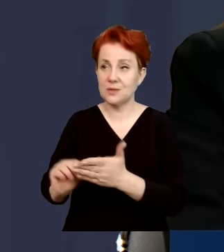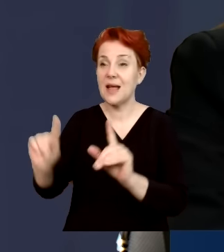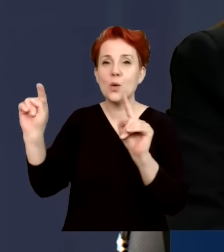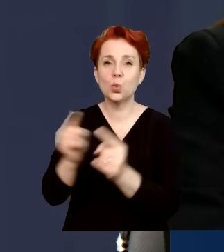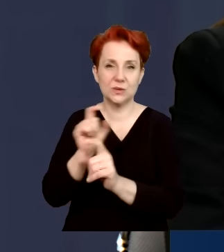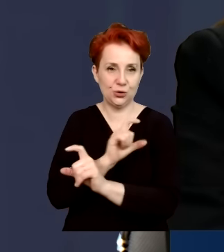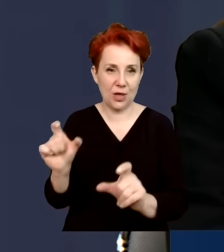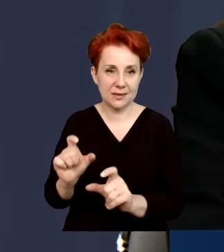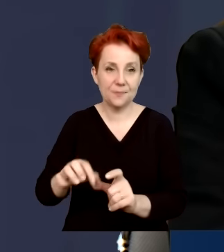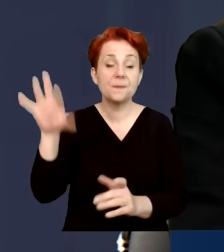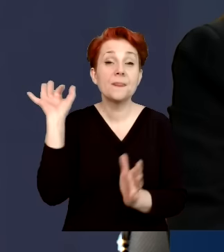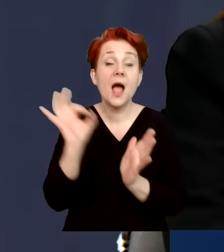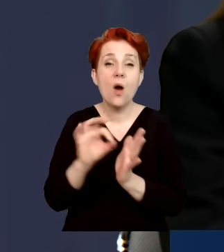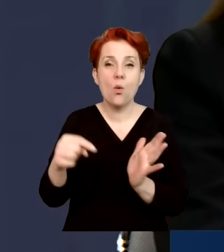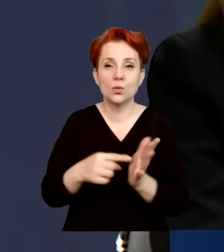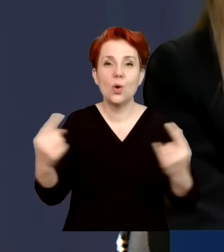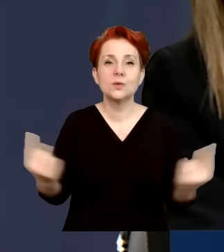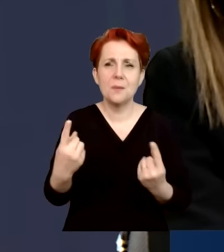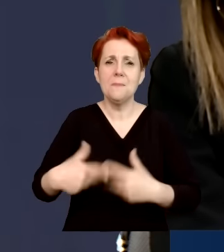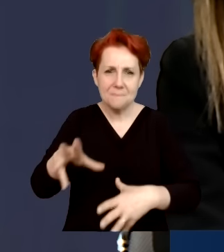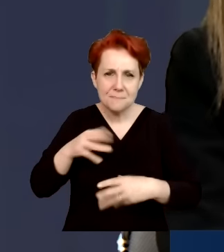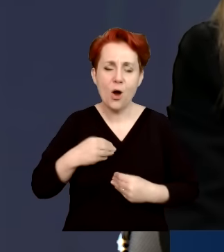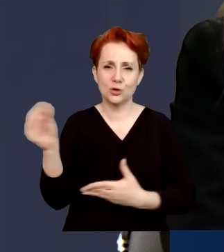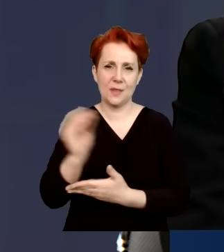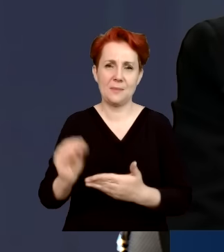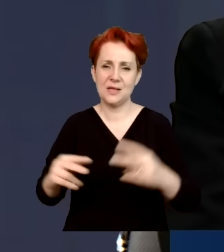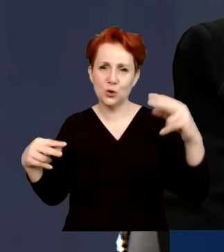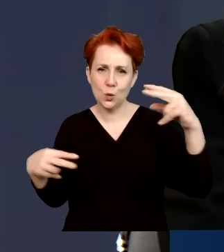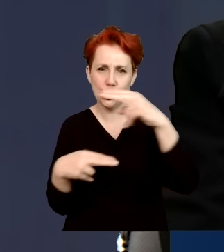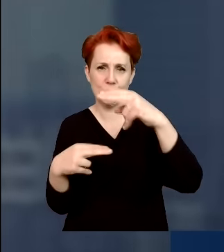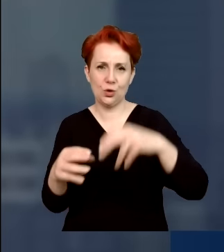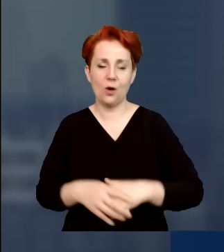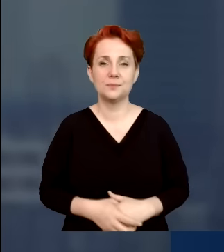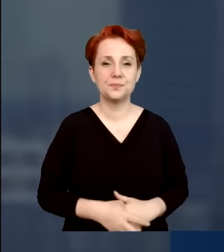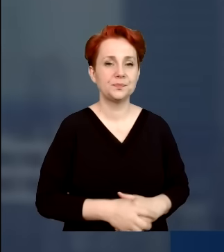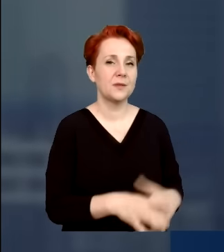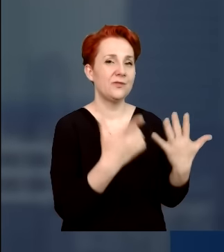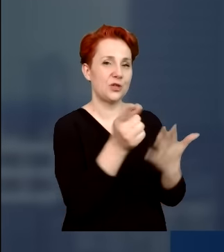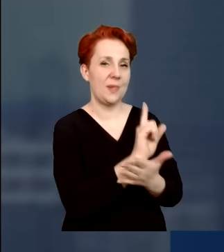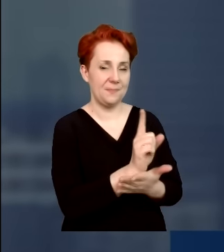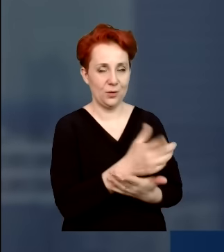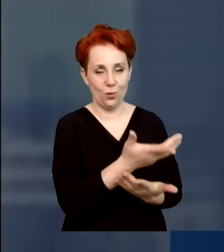w tym wypadku nagle okazuje się, że jednak można napisać coś krótko, no, szybko. No, 107 minut można dużo i szybko. Ale,